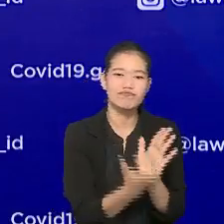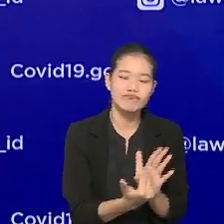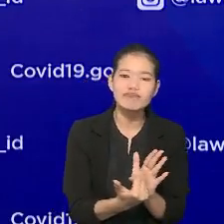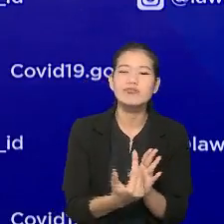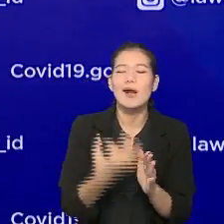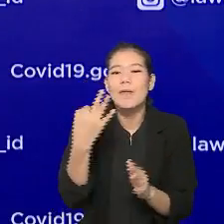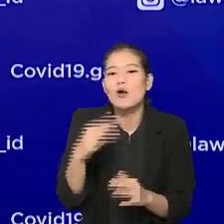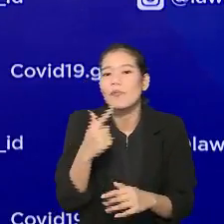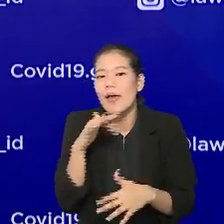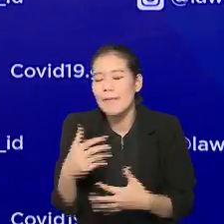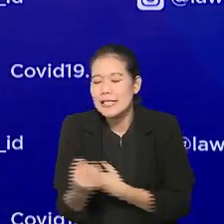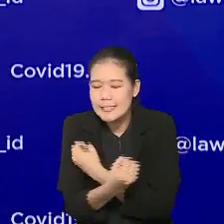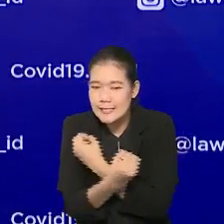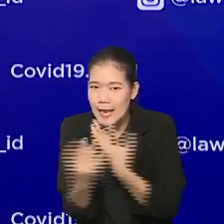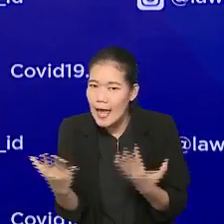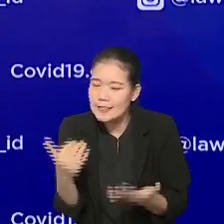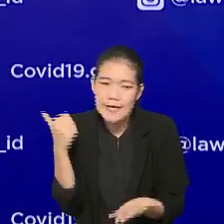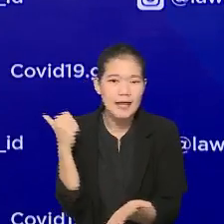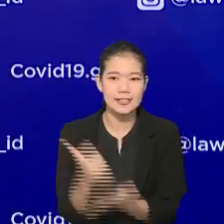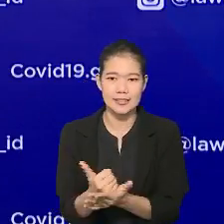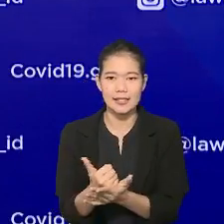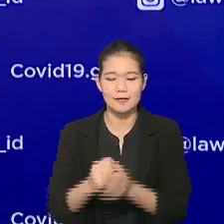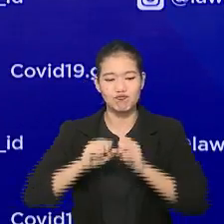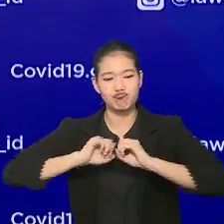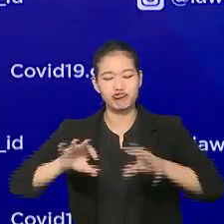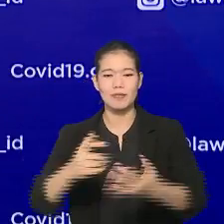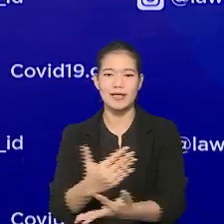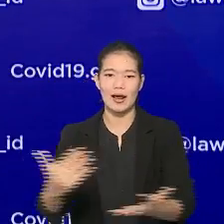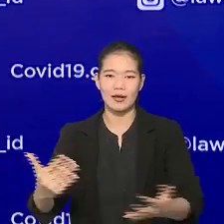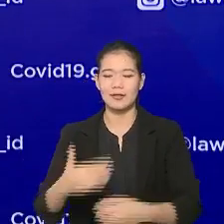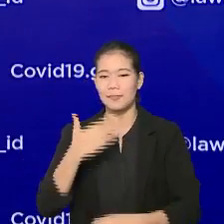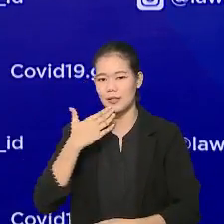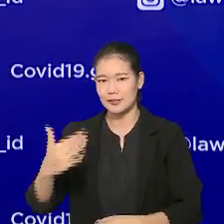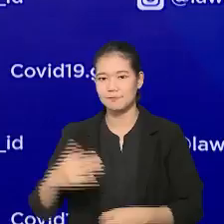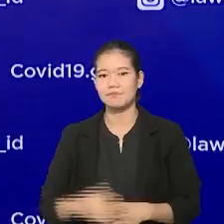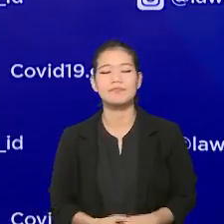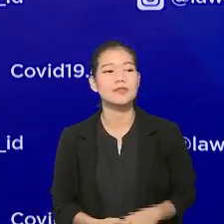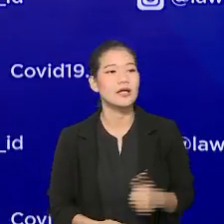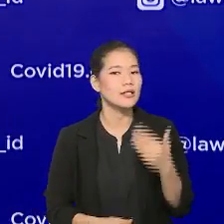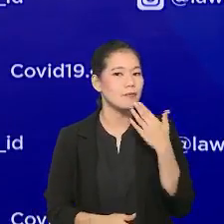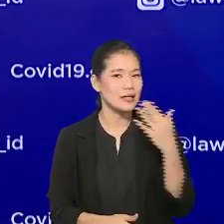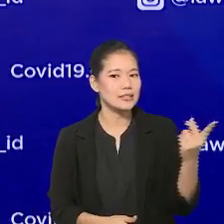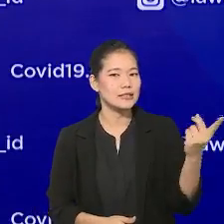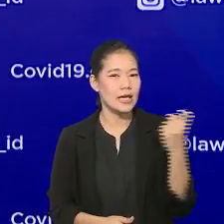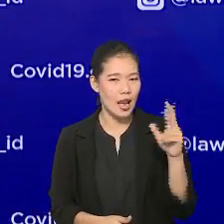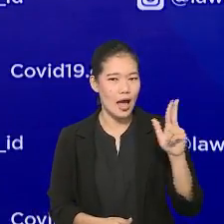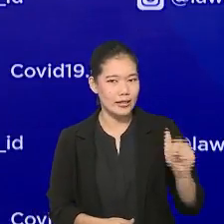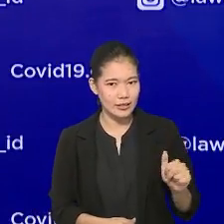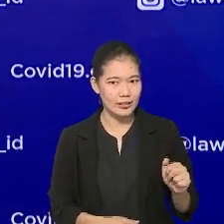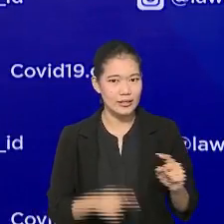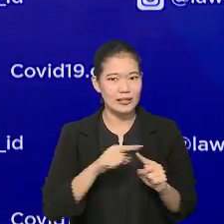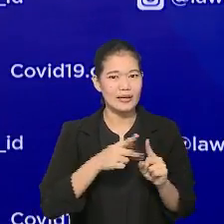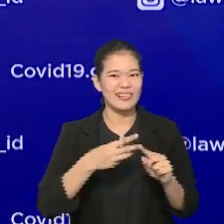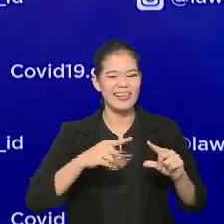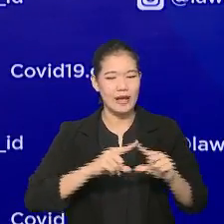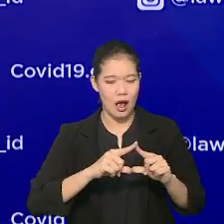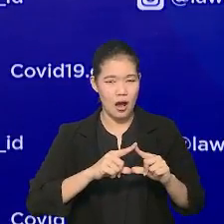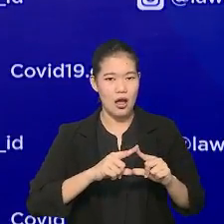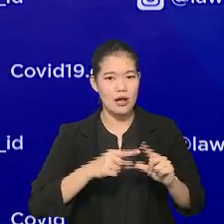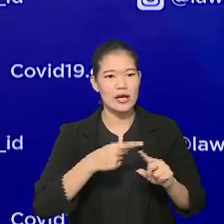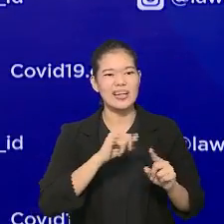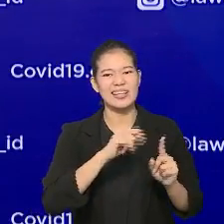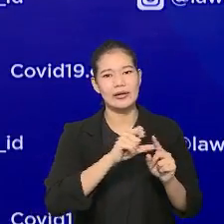secara transparan dan aktual kepada masyarakat. Terima kasih. Terima kasih Prof. Pertanyaan selanjutnya dari Thea IDN